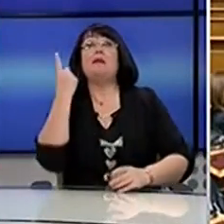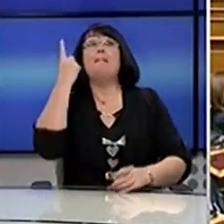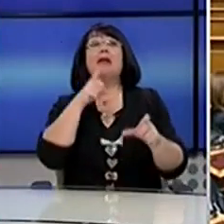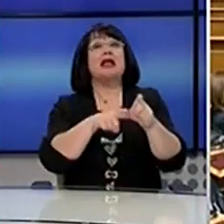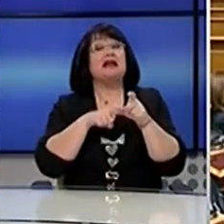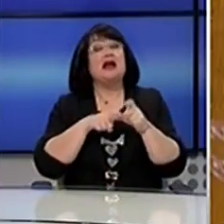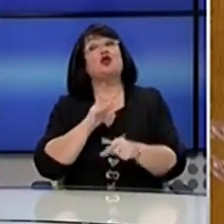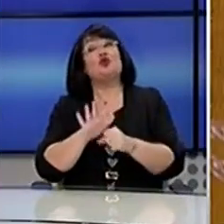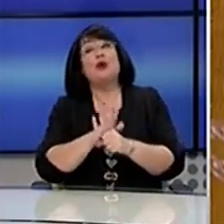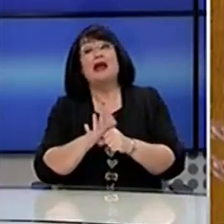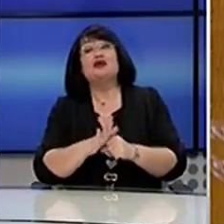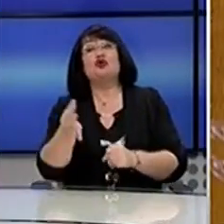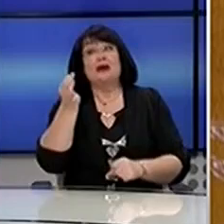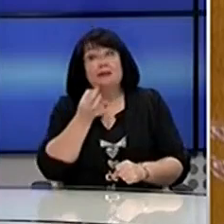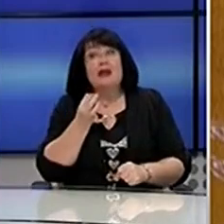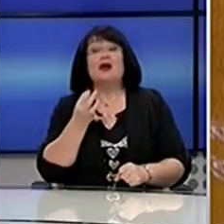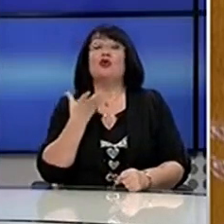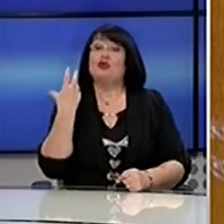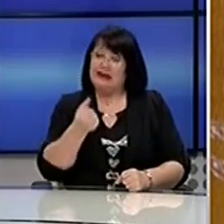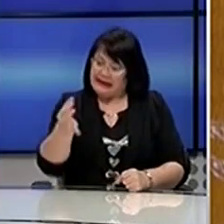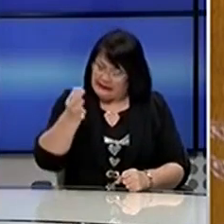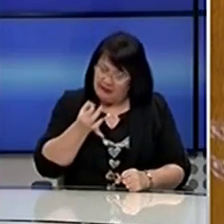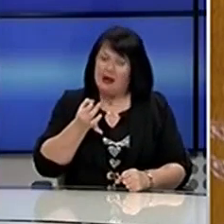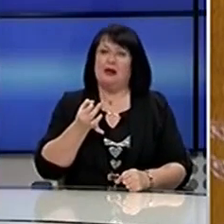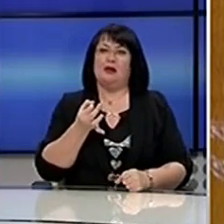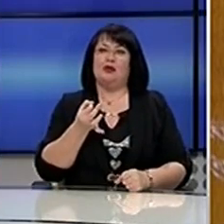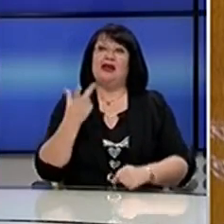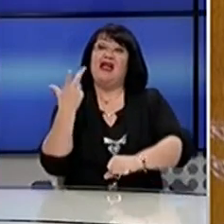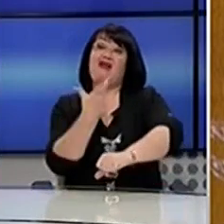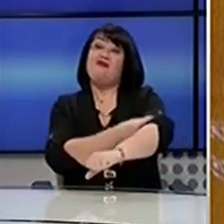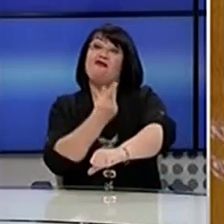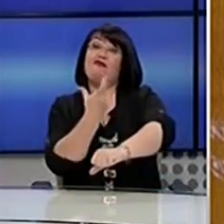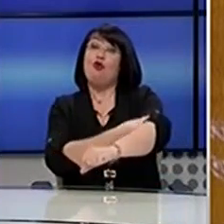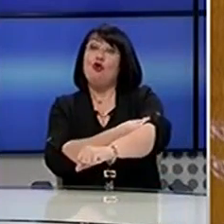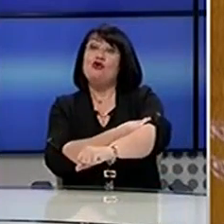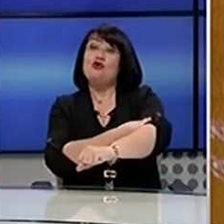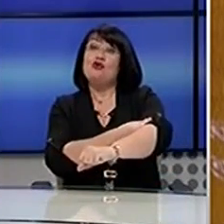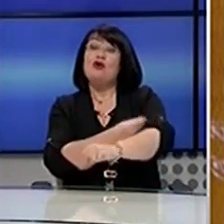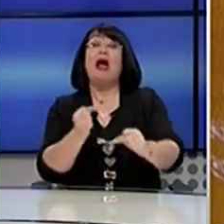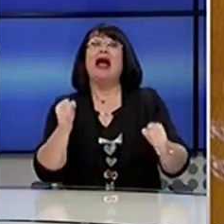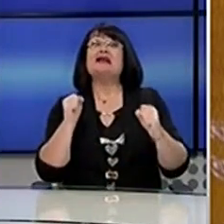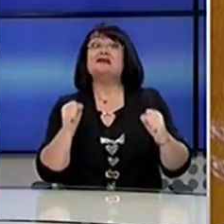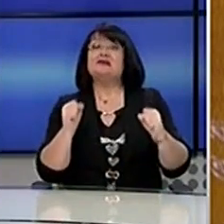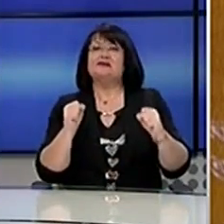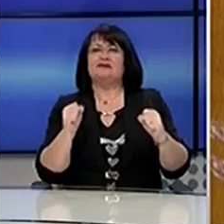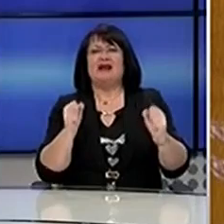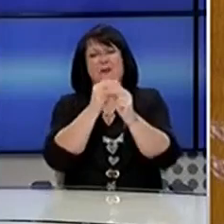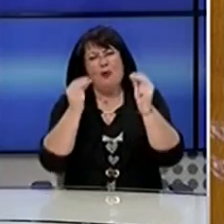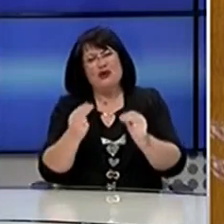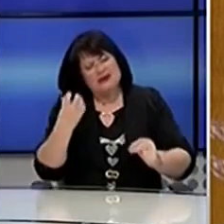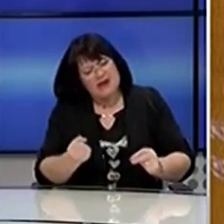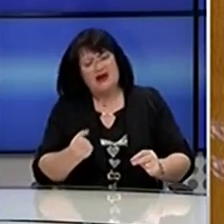εταιρεία έχει ήδη εξαγγείλει ότι το εμβόλιο της δεν είναι απλά ασφαλές, αλλά και άκρως